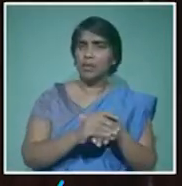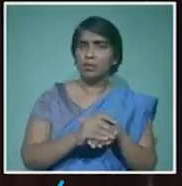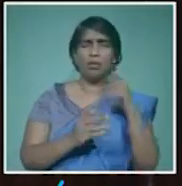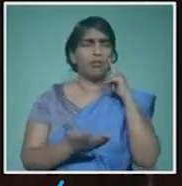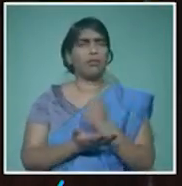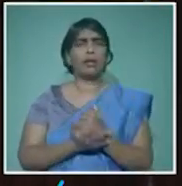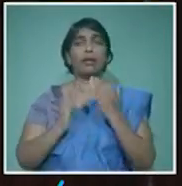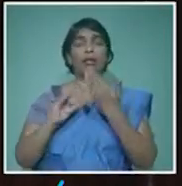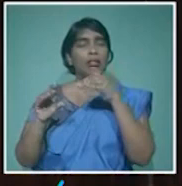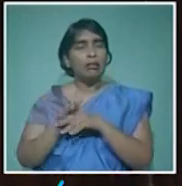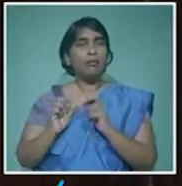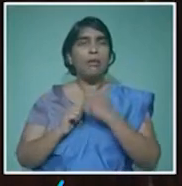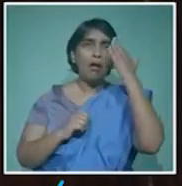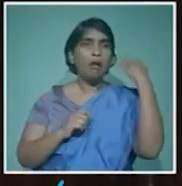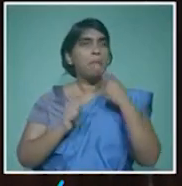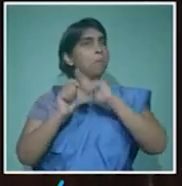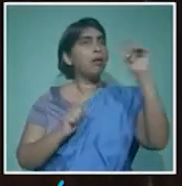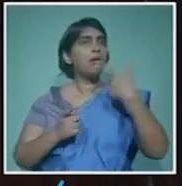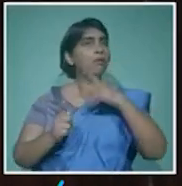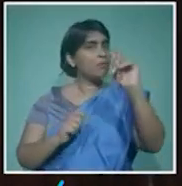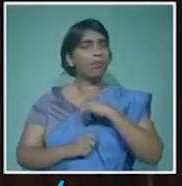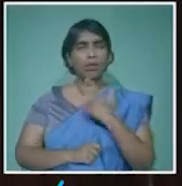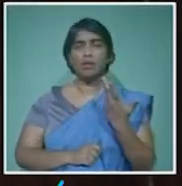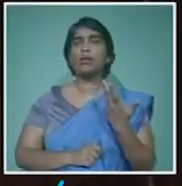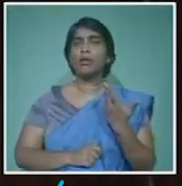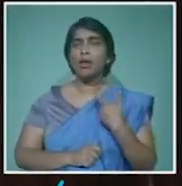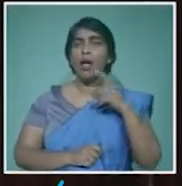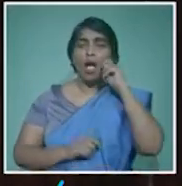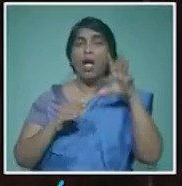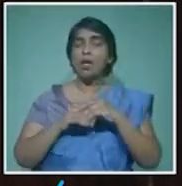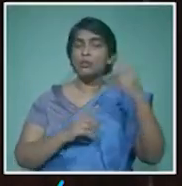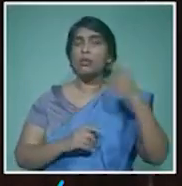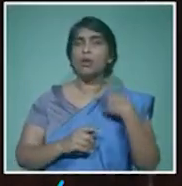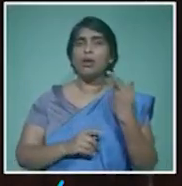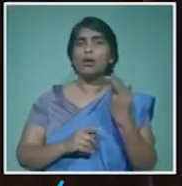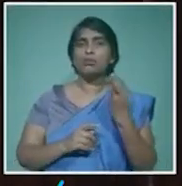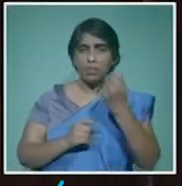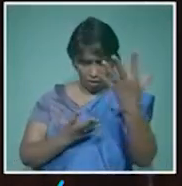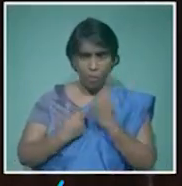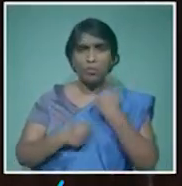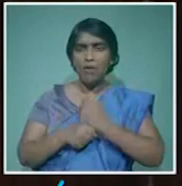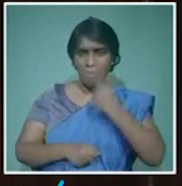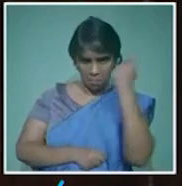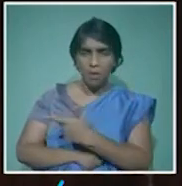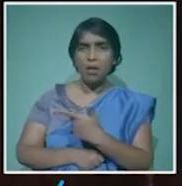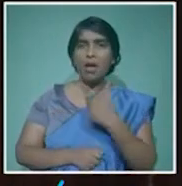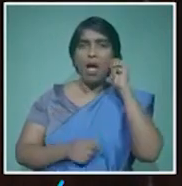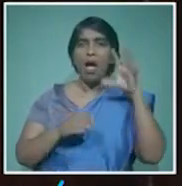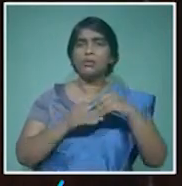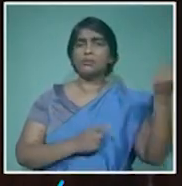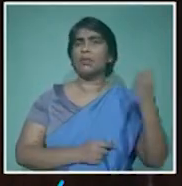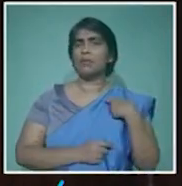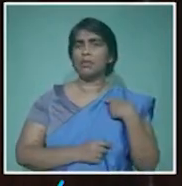අමාරුවෙන් ගෙවල් වල පවා ජීවත් වෙන බැරි මට්ටමට අපි වැත්තේ නැති වෙනවා. මගේ මහත්තයා මගෙන් අහනවා කෝකිලා වාට සල්ලි ආණ්ඩුවෙන් දුන්නද කියලා. ඉතින්